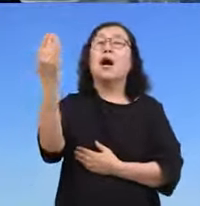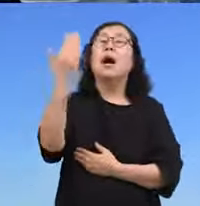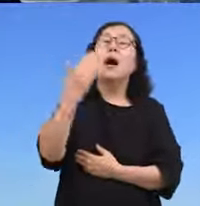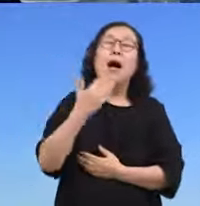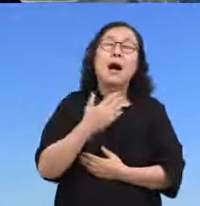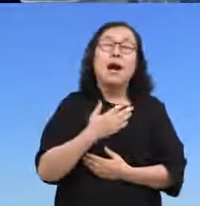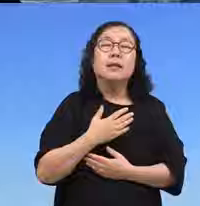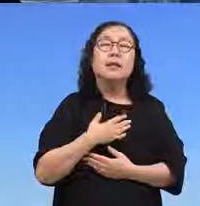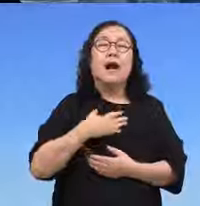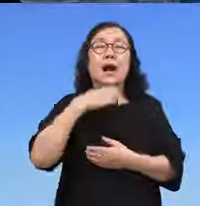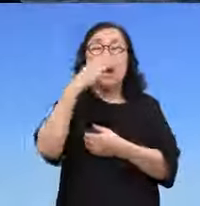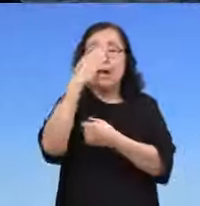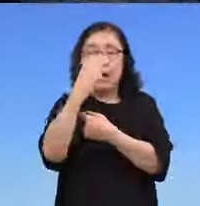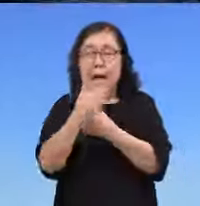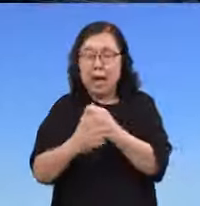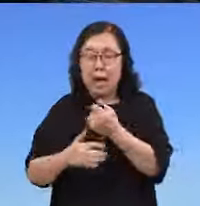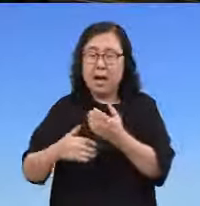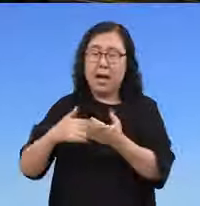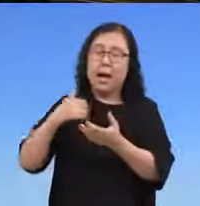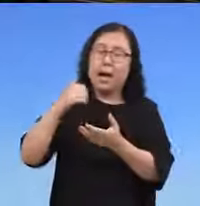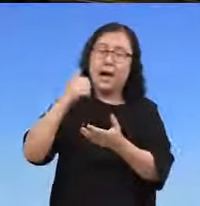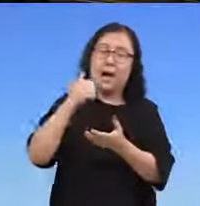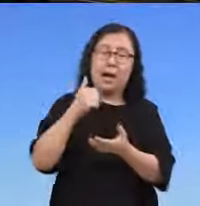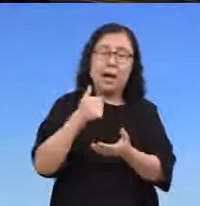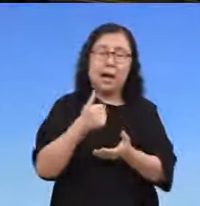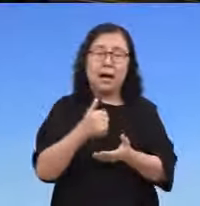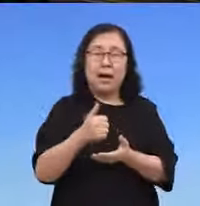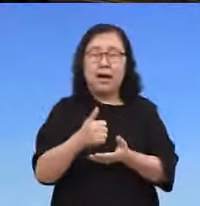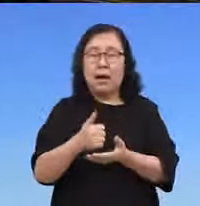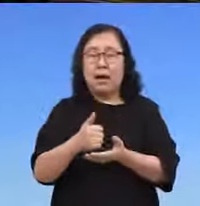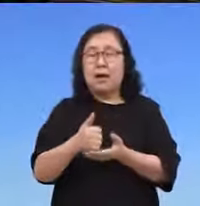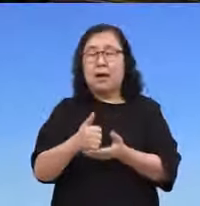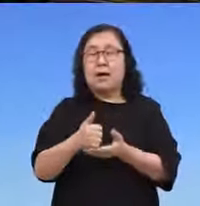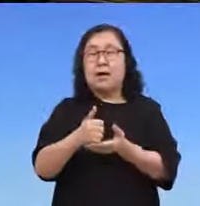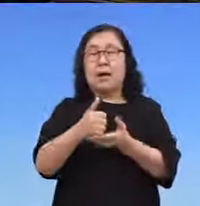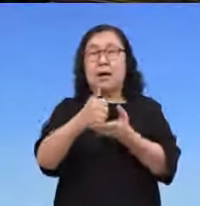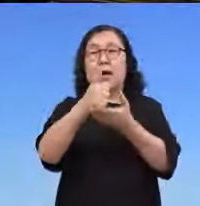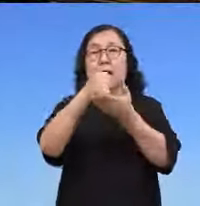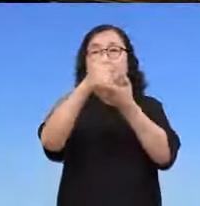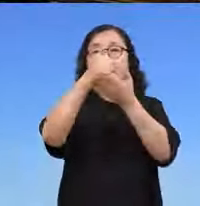함장되시는 그 하나님을 선포합니다. 나의 하나님,